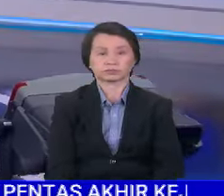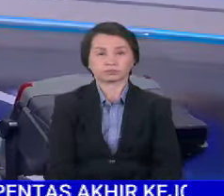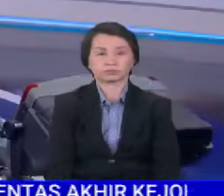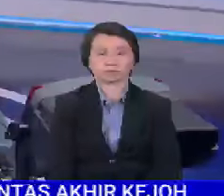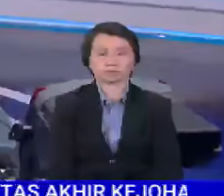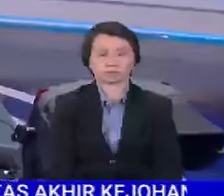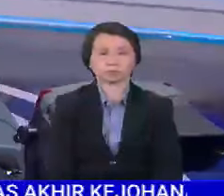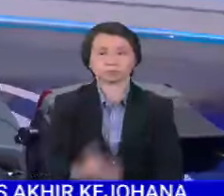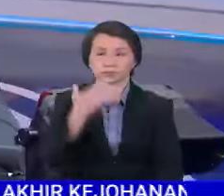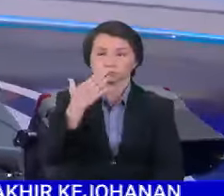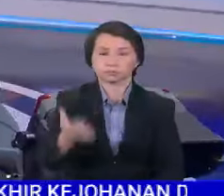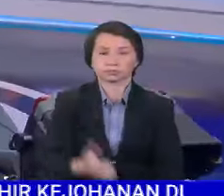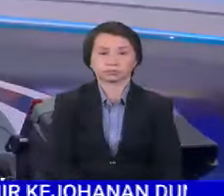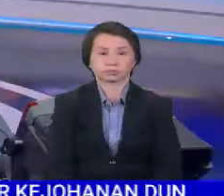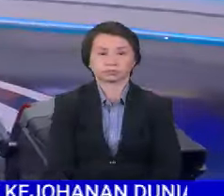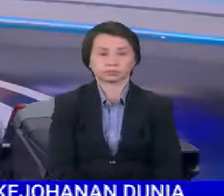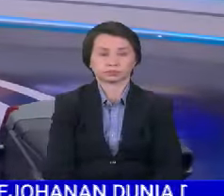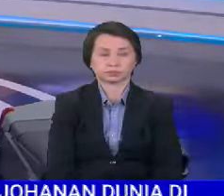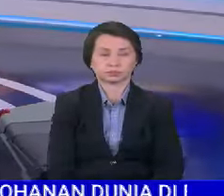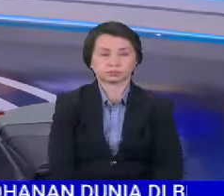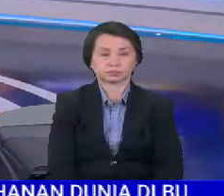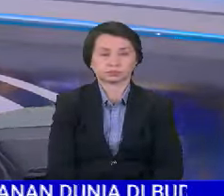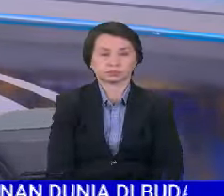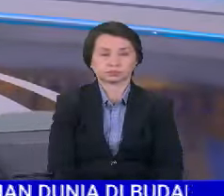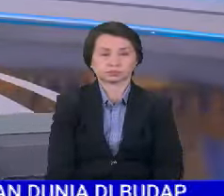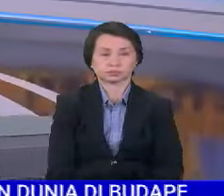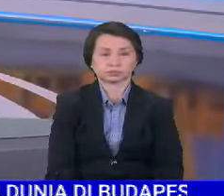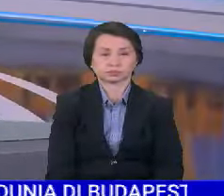by Terima kasih Haji dengan perkembangan dari lampu Amrita wilayah mereka seketika gitu